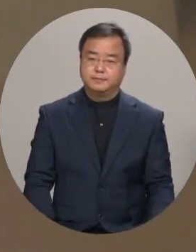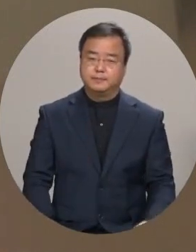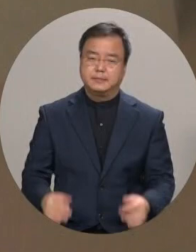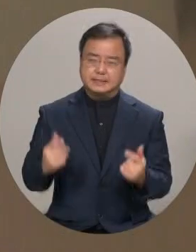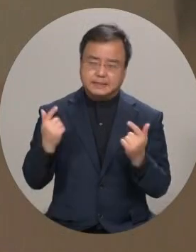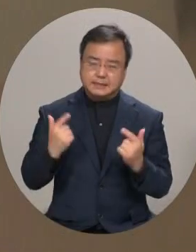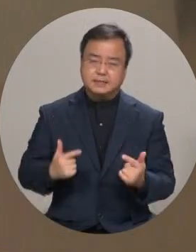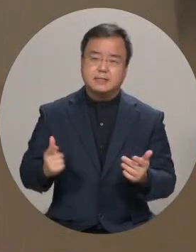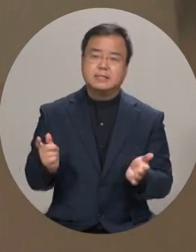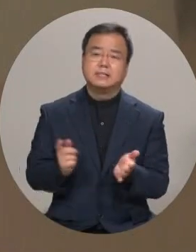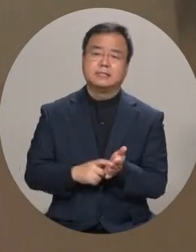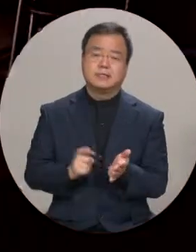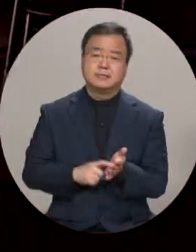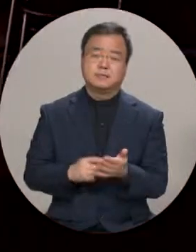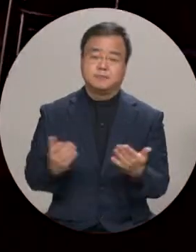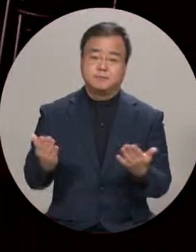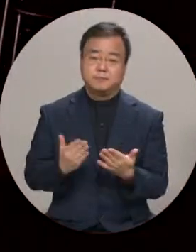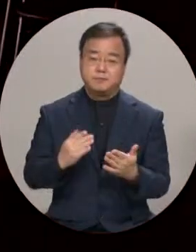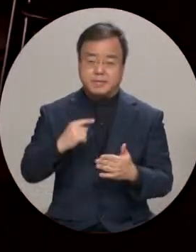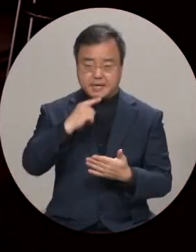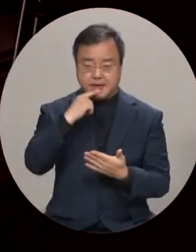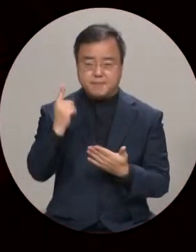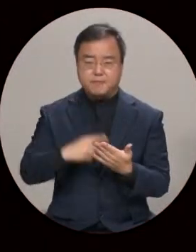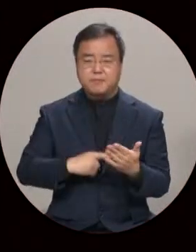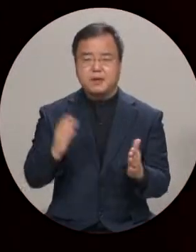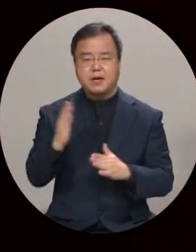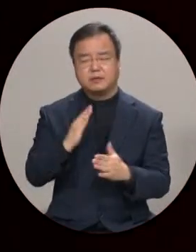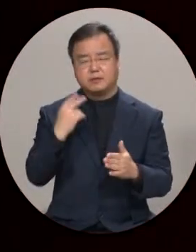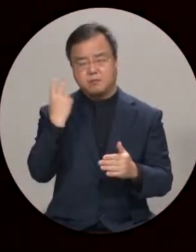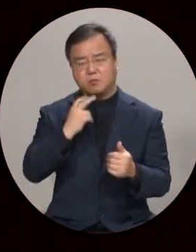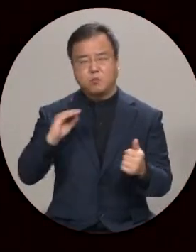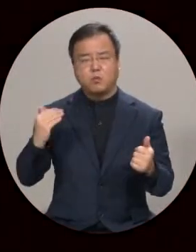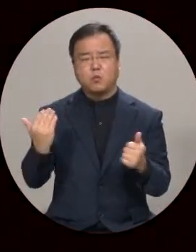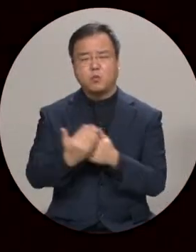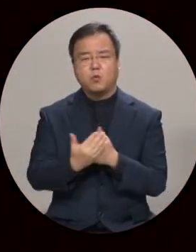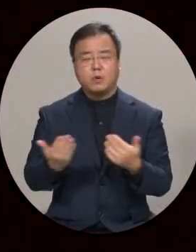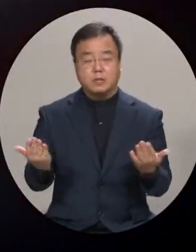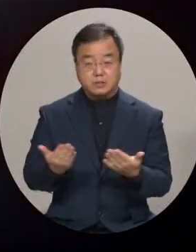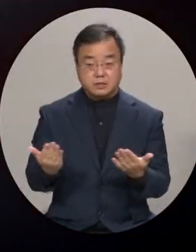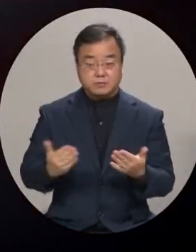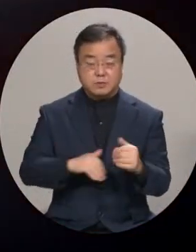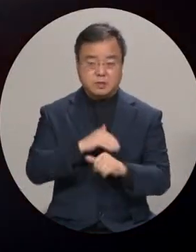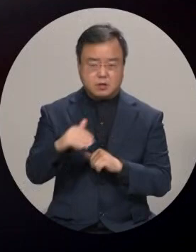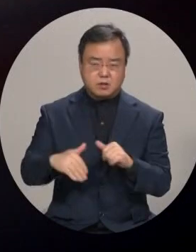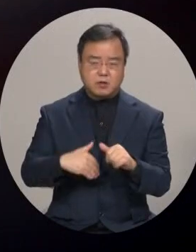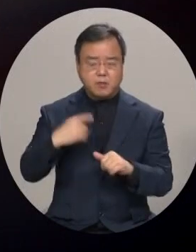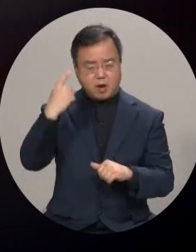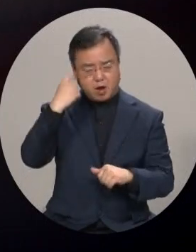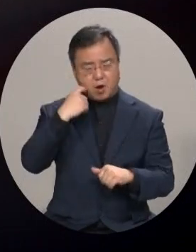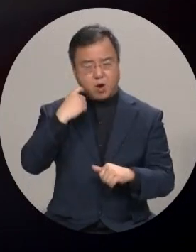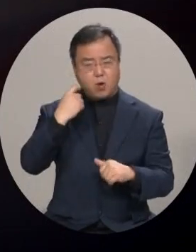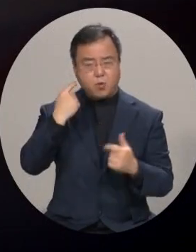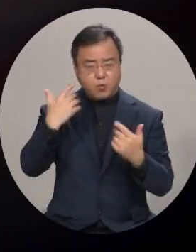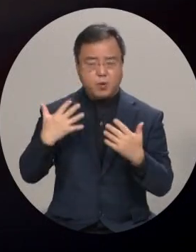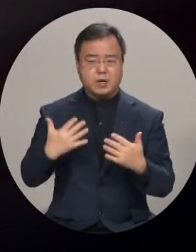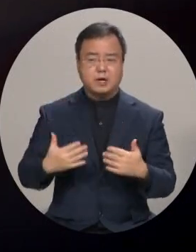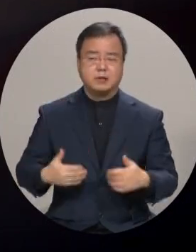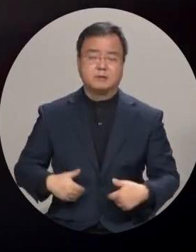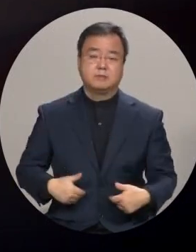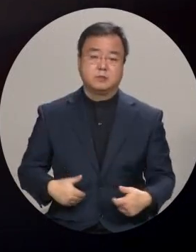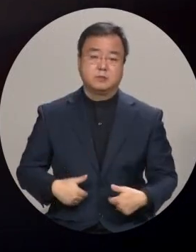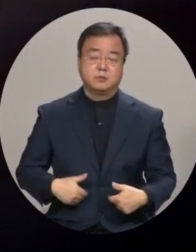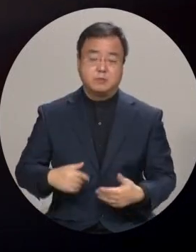늘 시급한 거는요, 피해 학생 보호와 관련한 정책들이 현장에서 얼마나 피부에 와닿게 이루어지느냐인 것 같습니다.